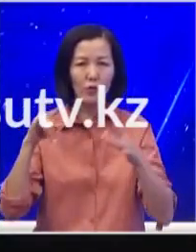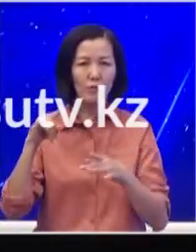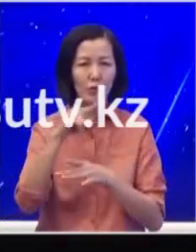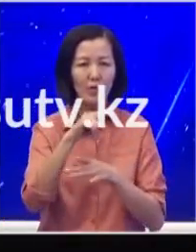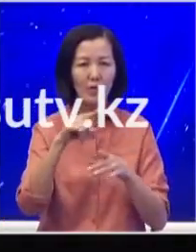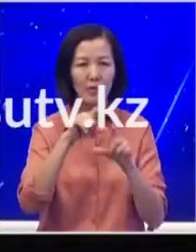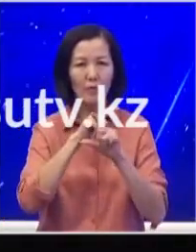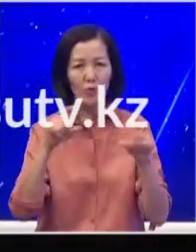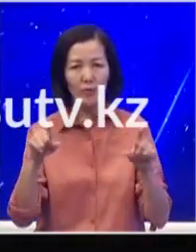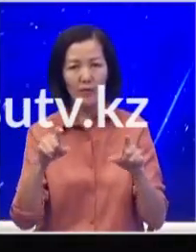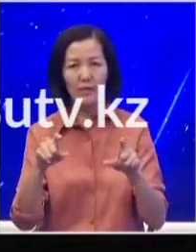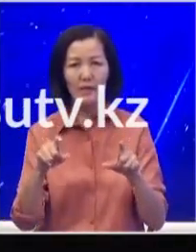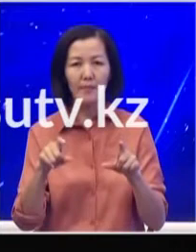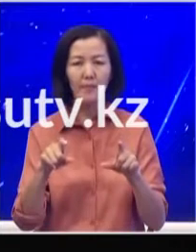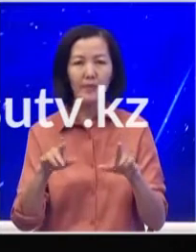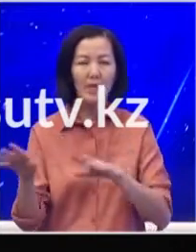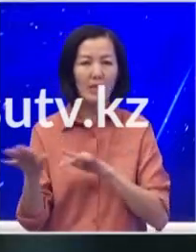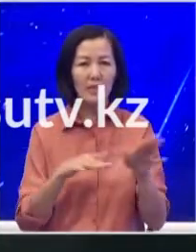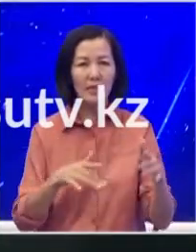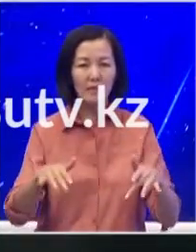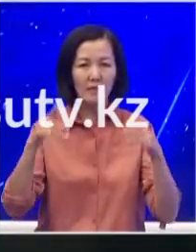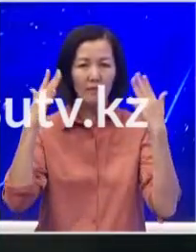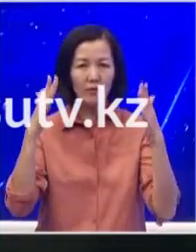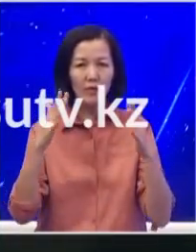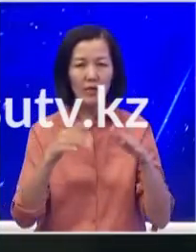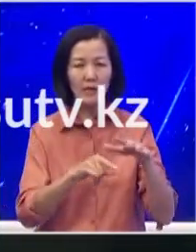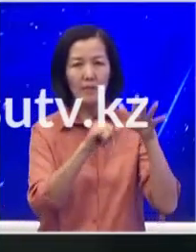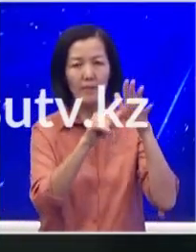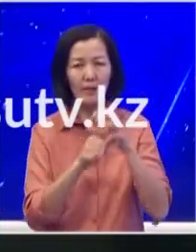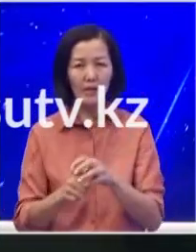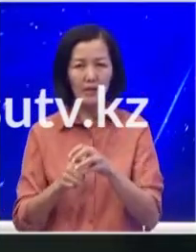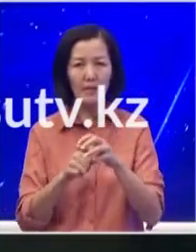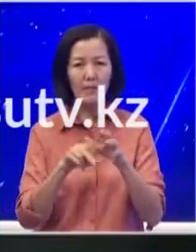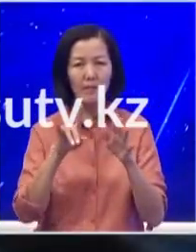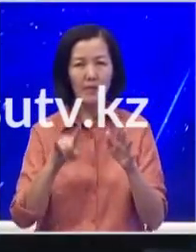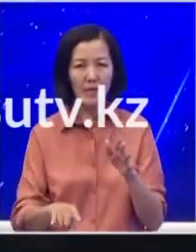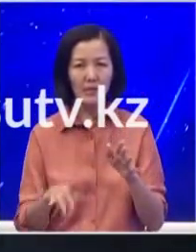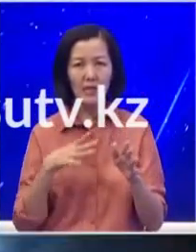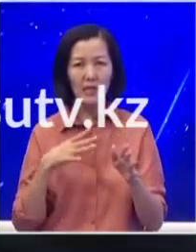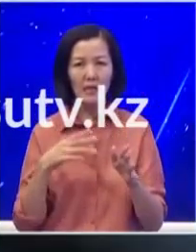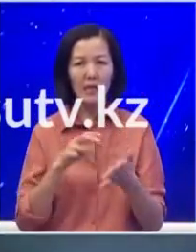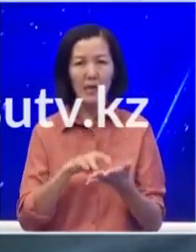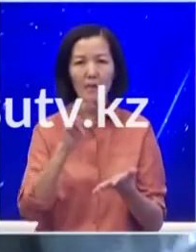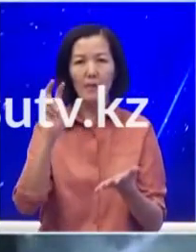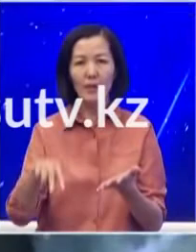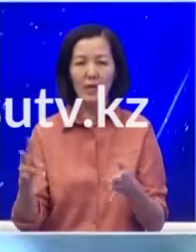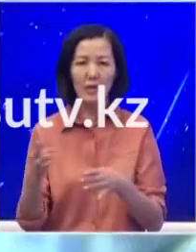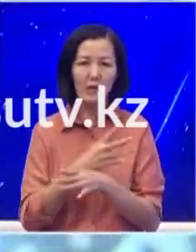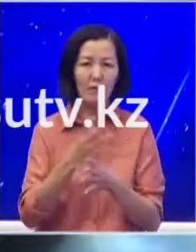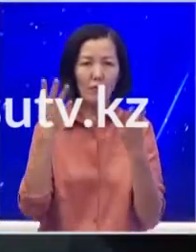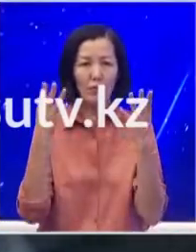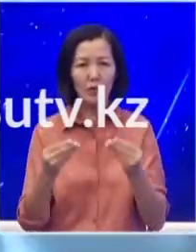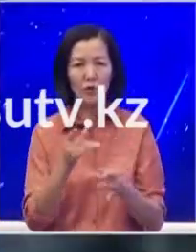комплексе. Десантники отрабатывали действия в воздухе и при приземлении. Учебно-боевая подготовка проходила в дневное и ночное время